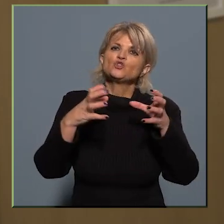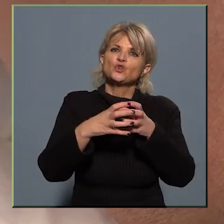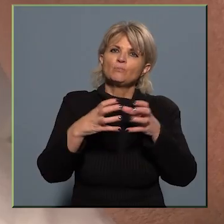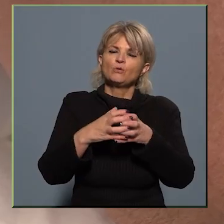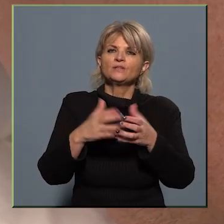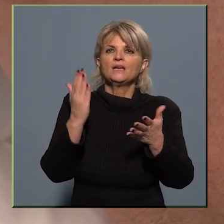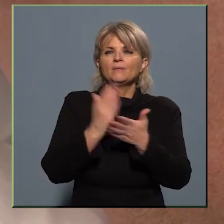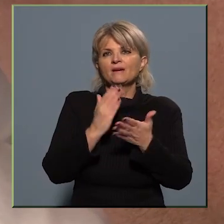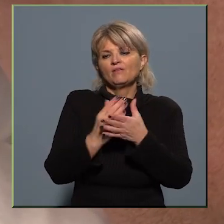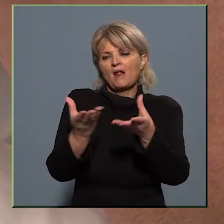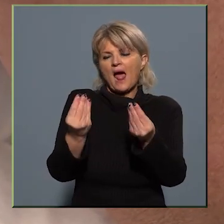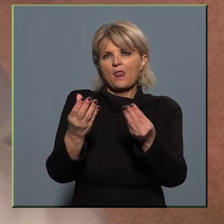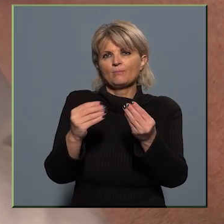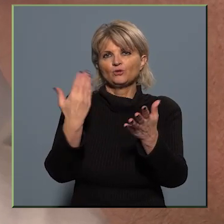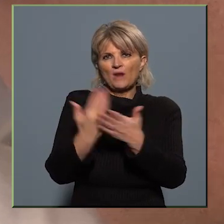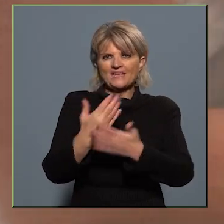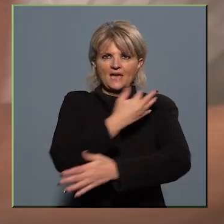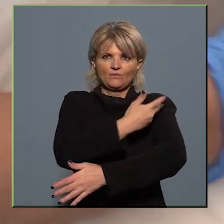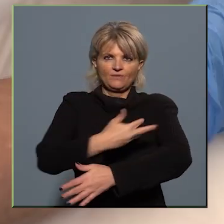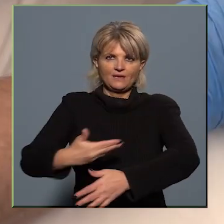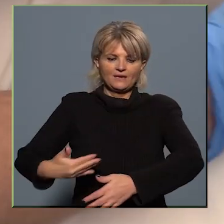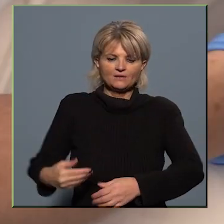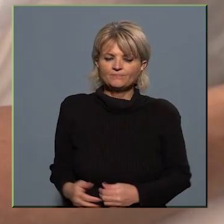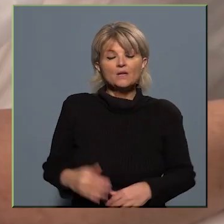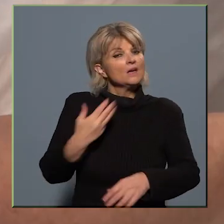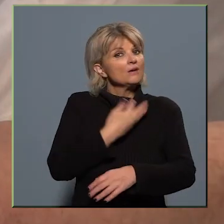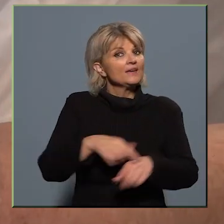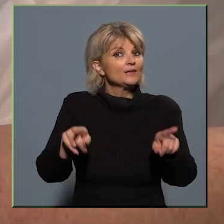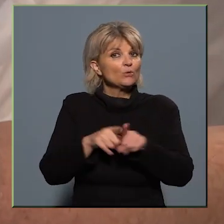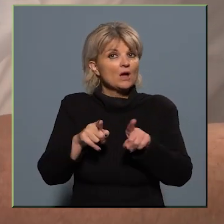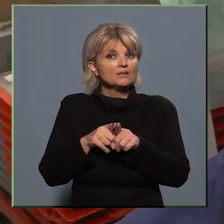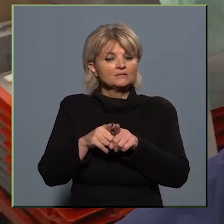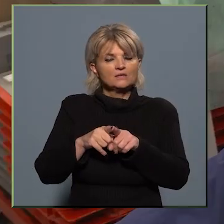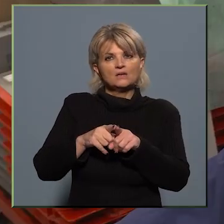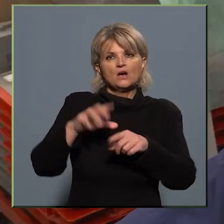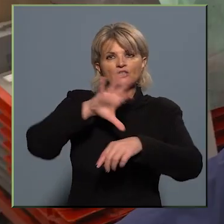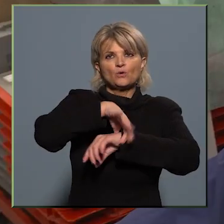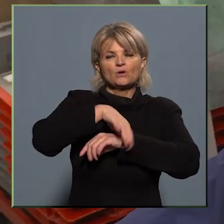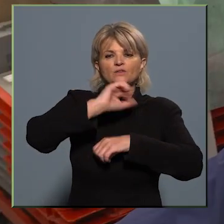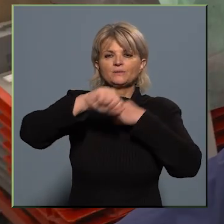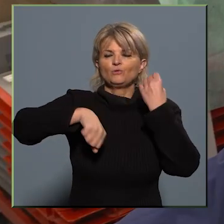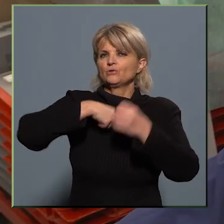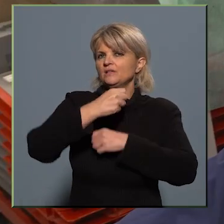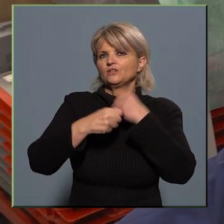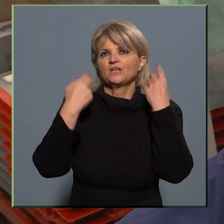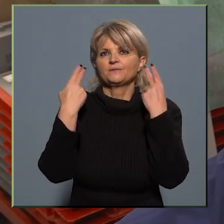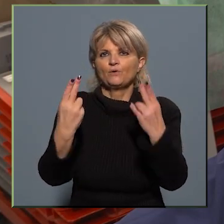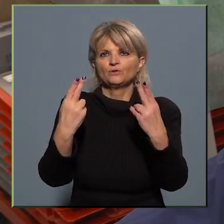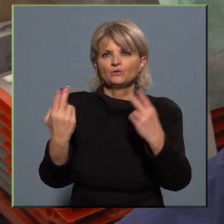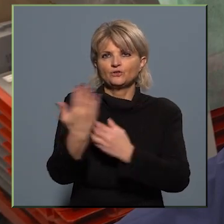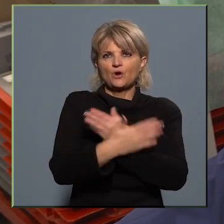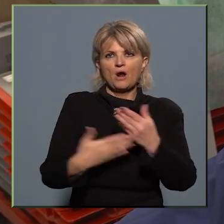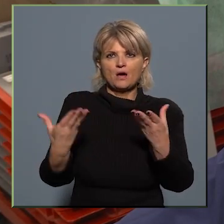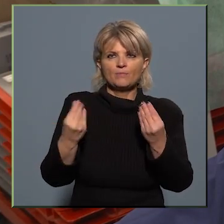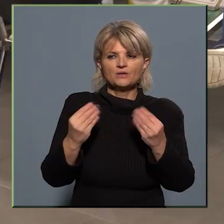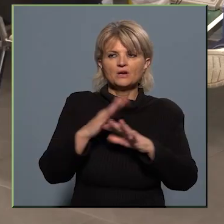az rendelkezésünkre álljon. Ugye a vér az olyan az orvosi működéshez nélkülözhetetlen alapanyag, amely csak